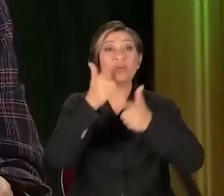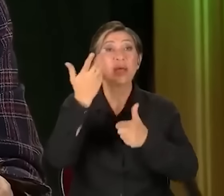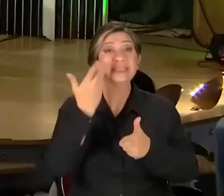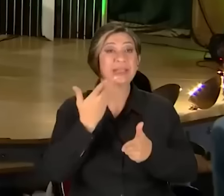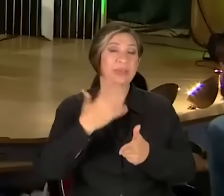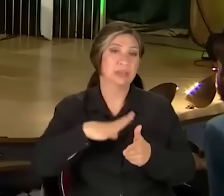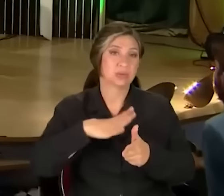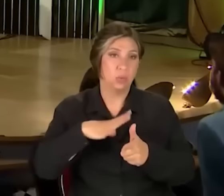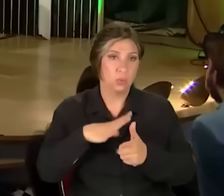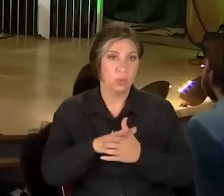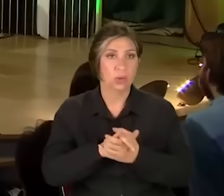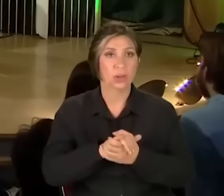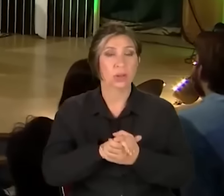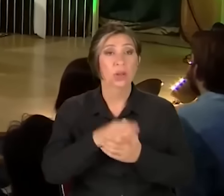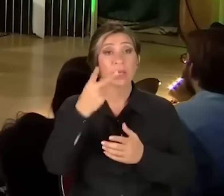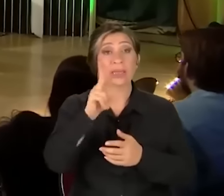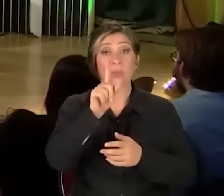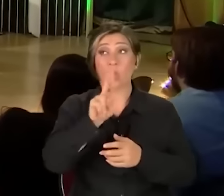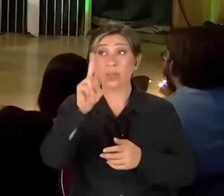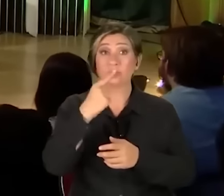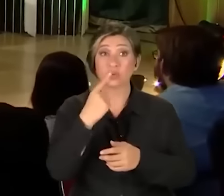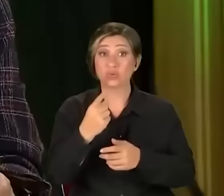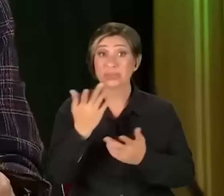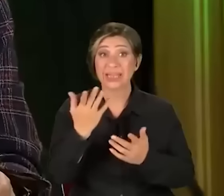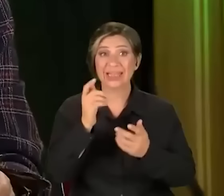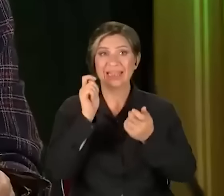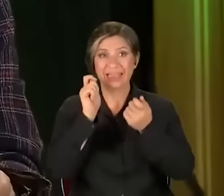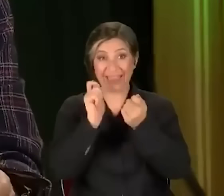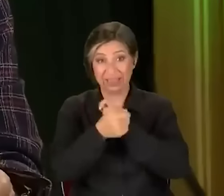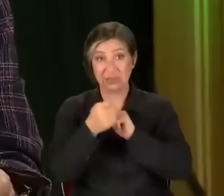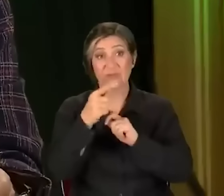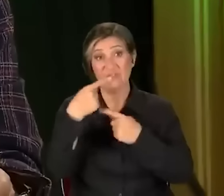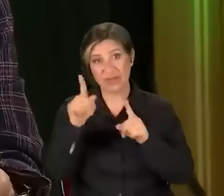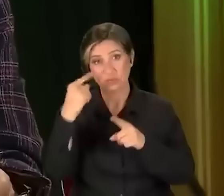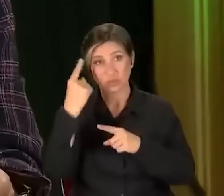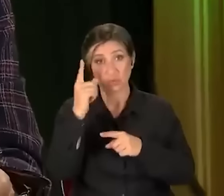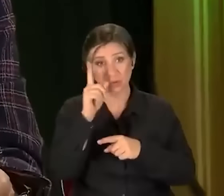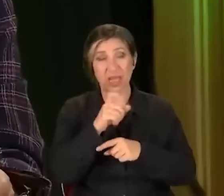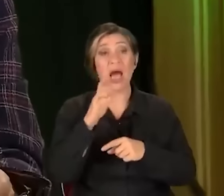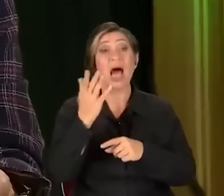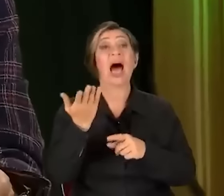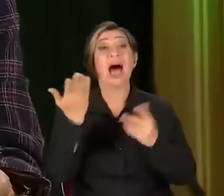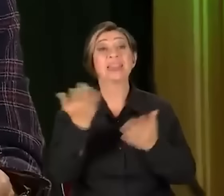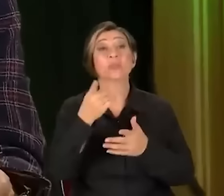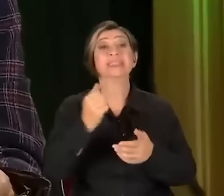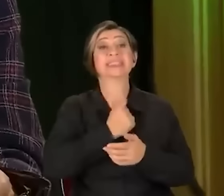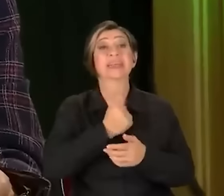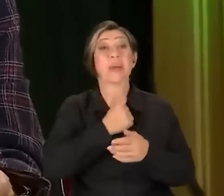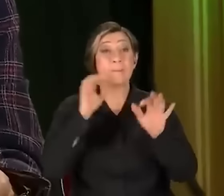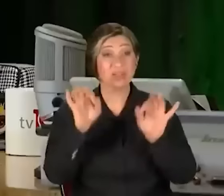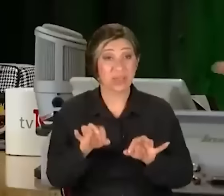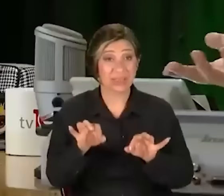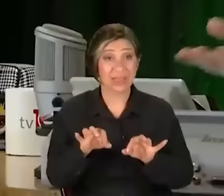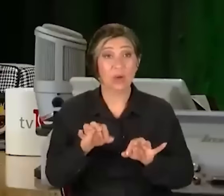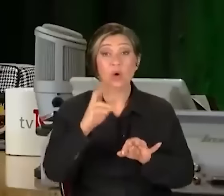derdinde. Bu 2017'de söylüyorsun çünkü değişikliği soracağım şimdi, farklı düşünüyor musun diye. Hatta artık bundan sıkılmaya da